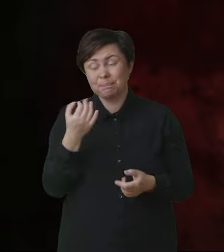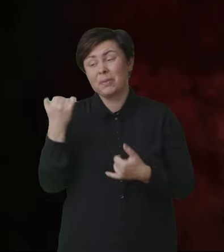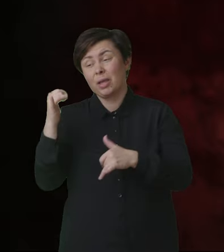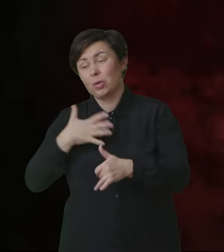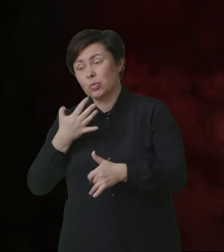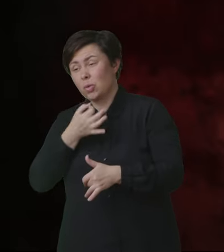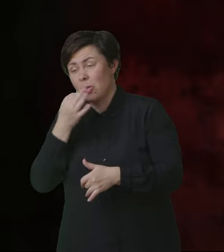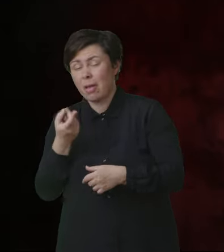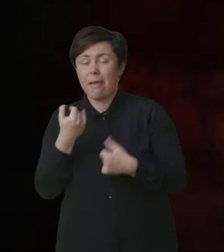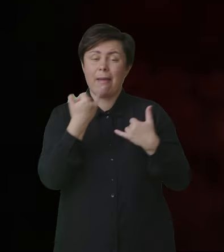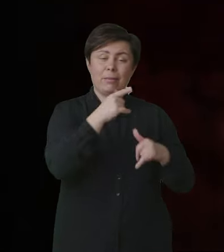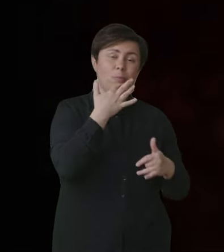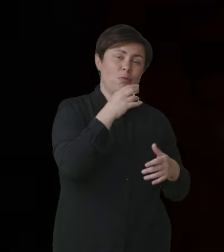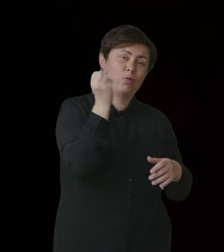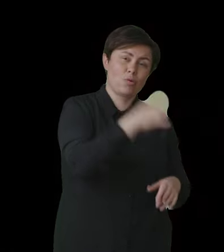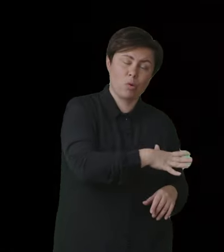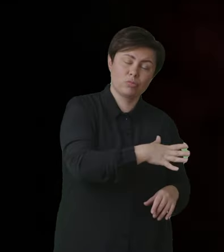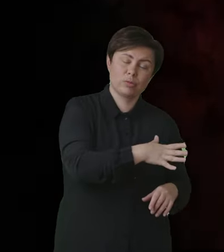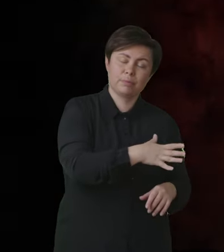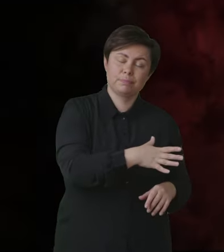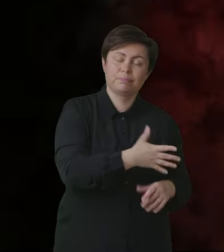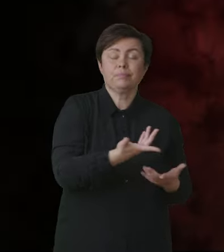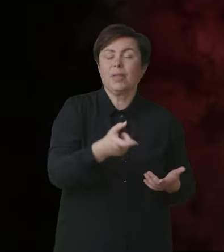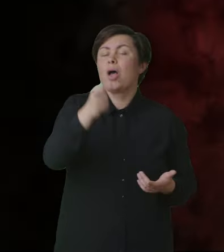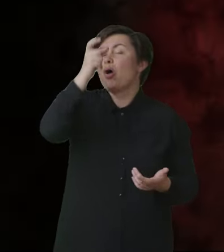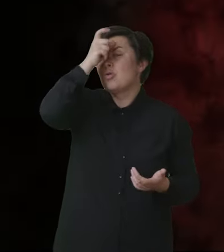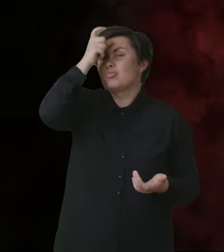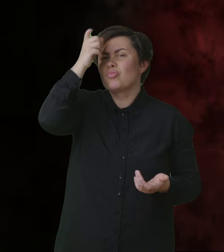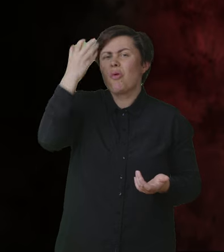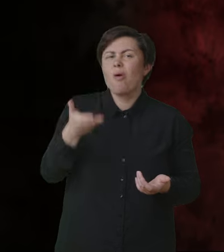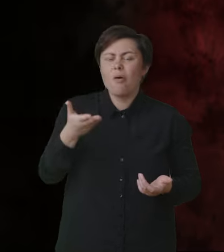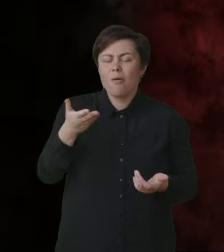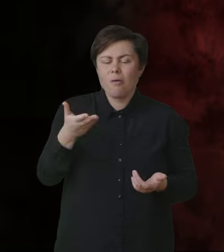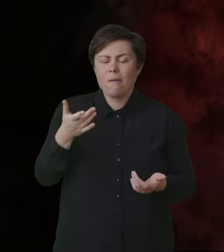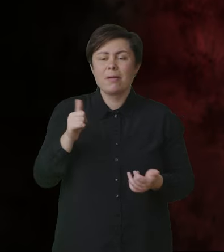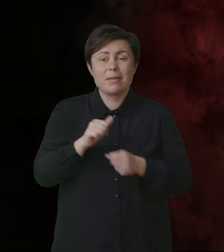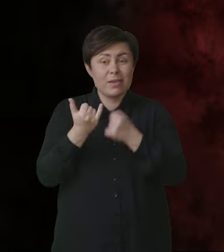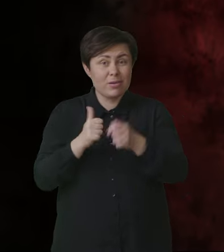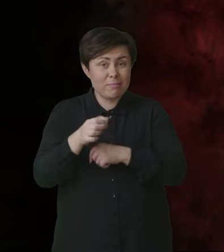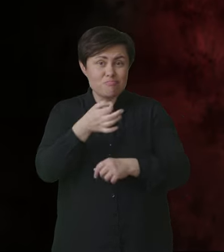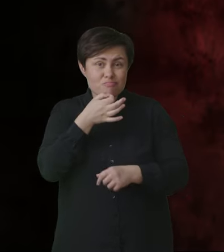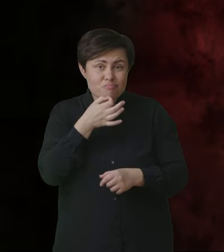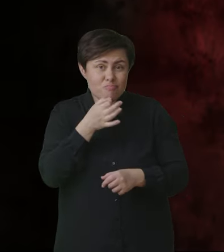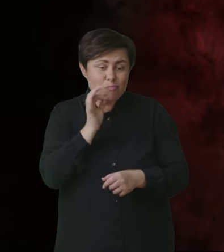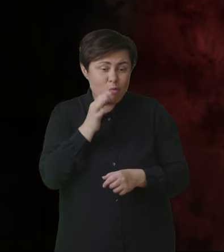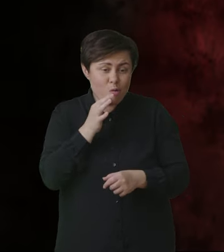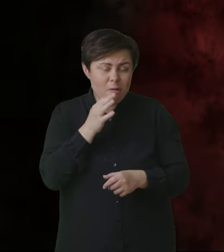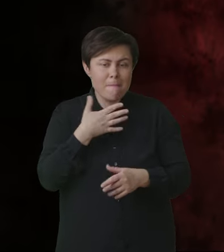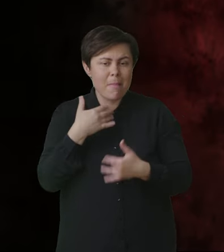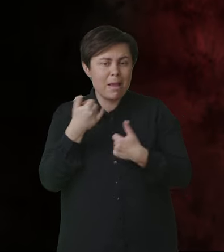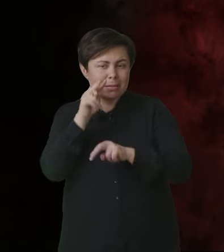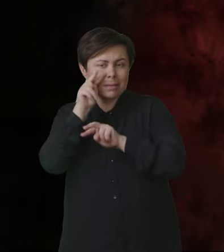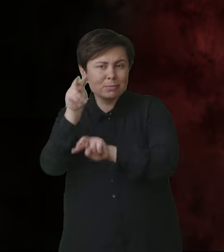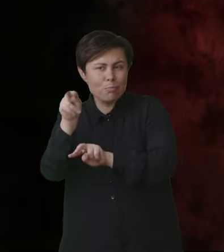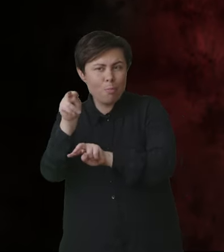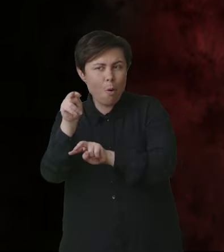lepsze, niektórym na gorsze. Człowiek, będąc młodym, miał inne zapatrywania,